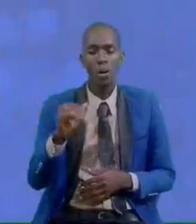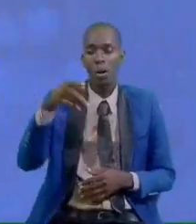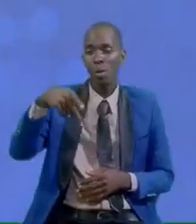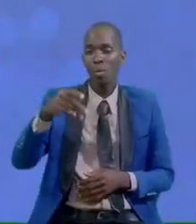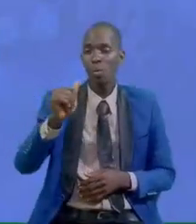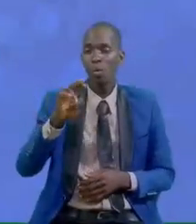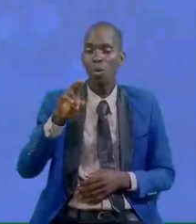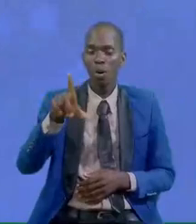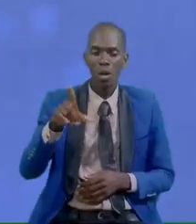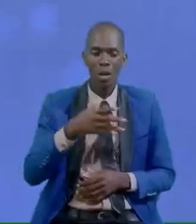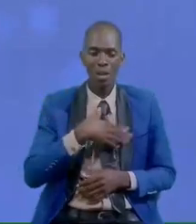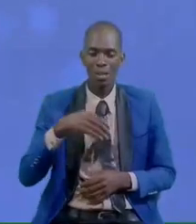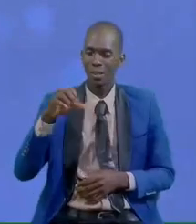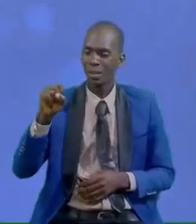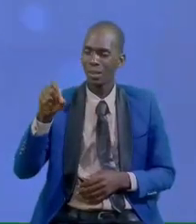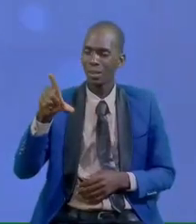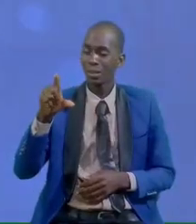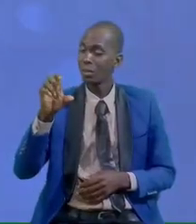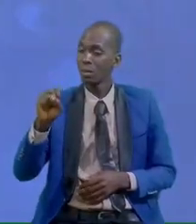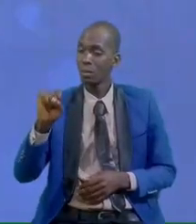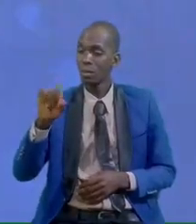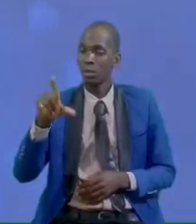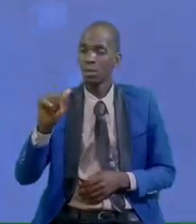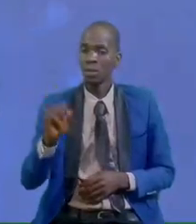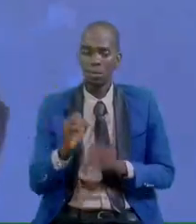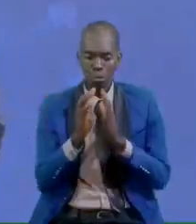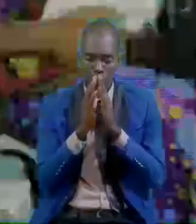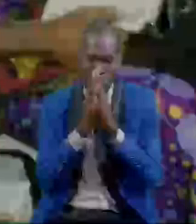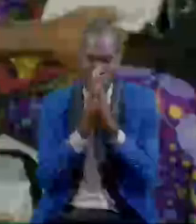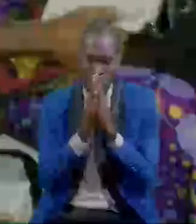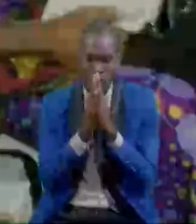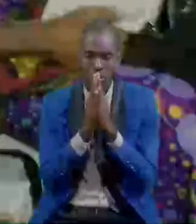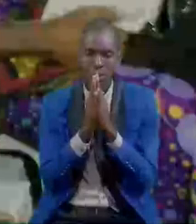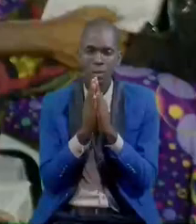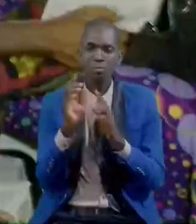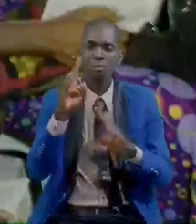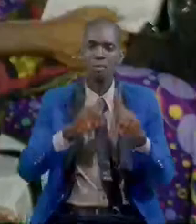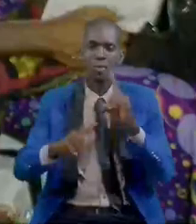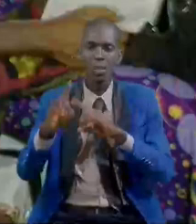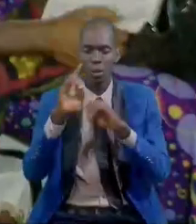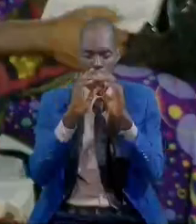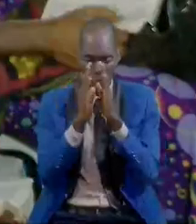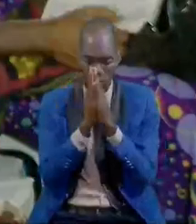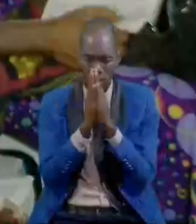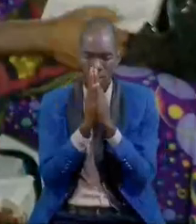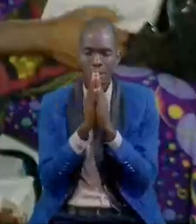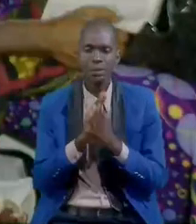savaient. Et Paul et Silas ont prié. Dis prier.